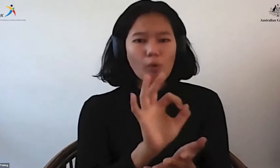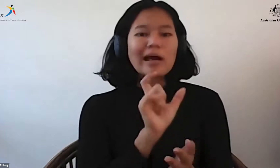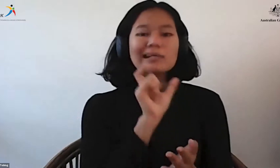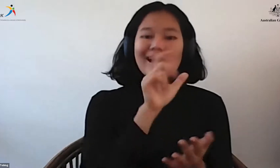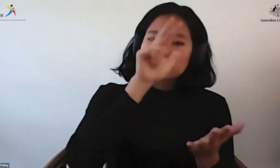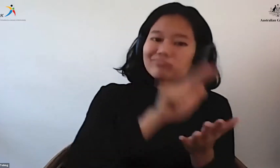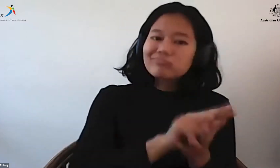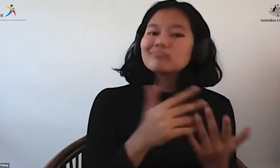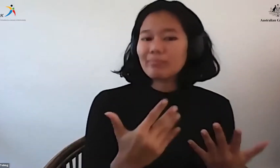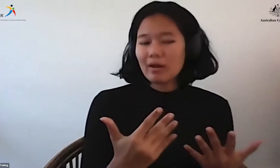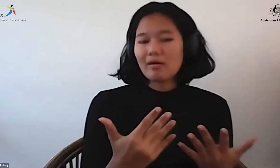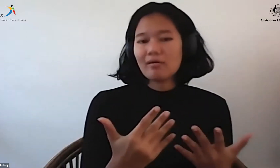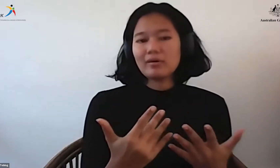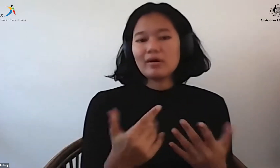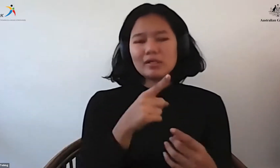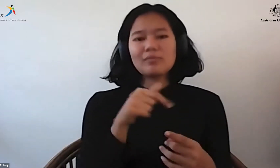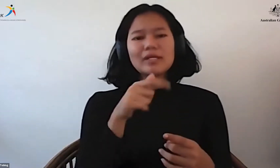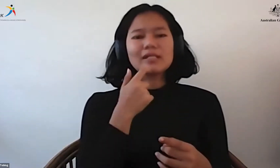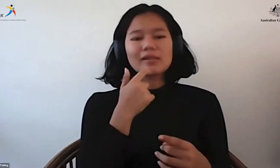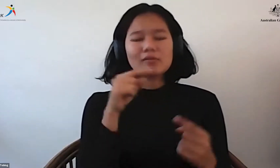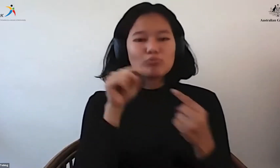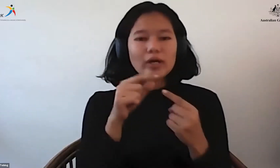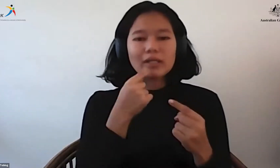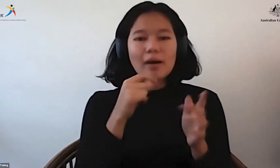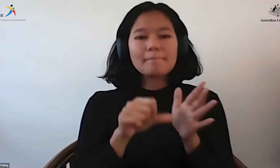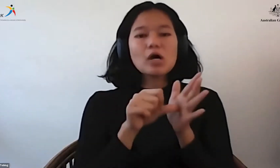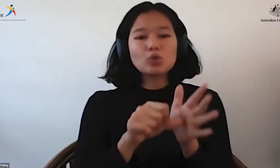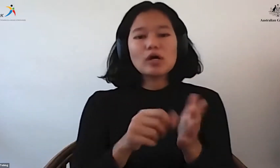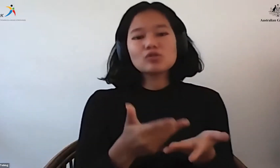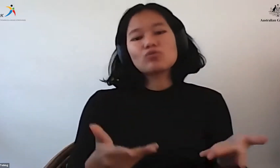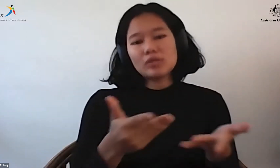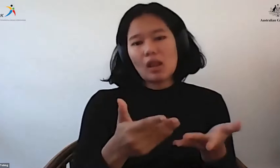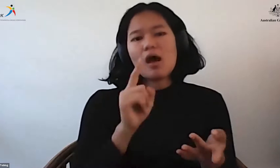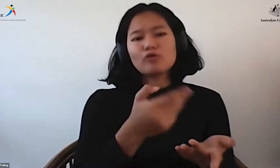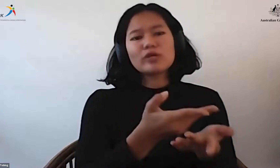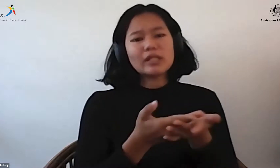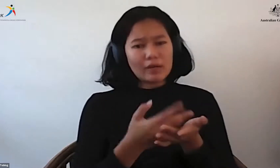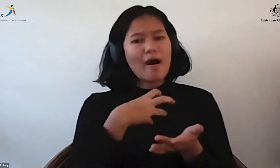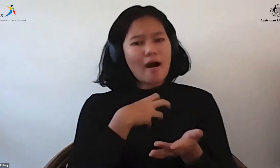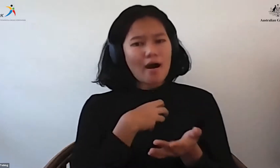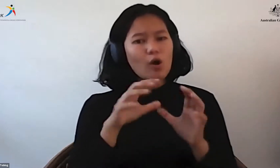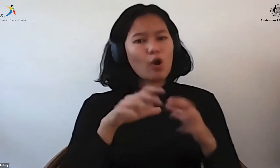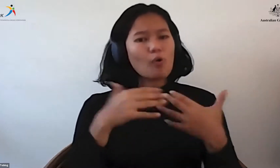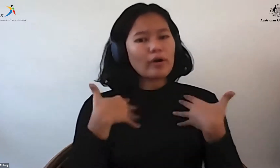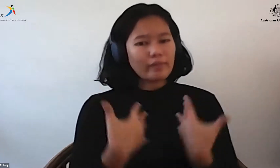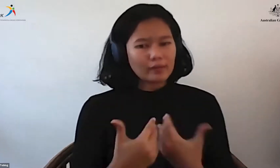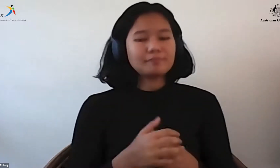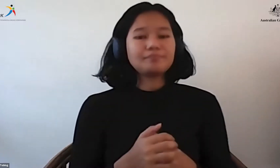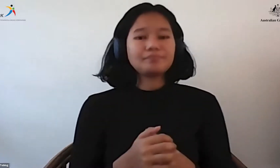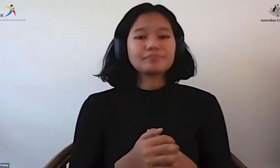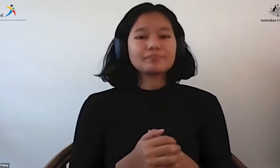implikasinya pada bantuan sosial yang akan mereka terima yang seharusnya menjadi hak kelompok rentan ini ya.